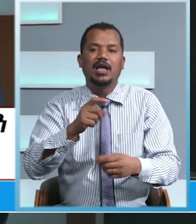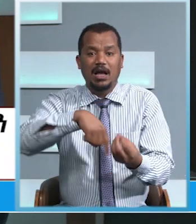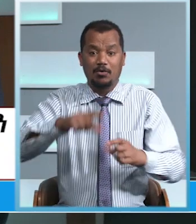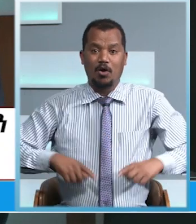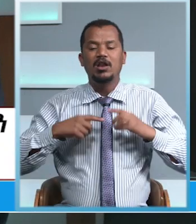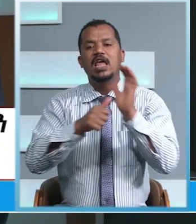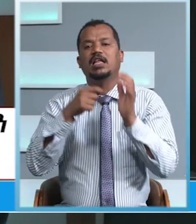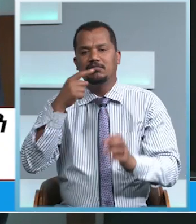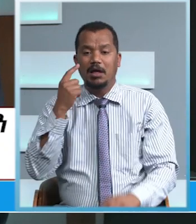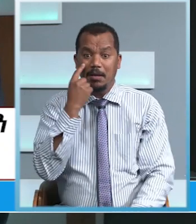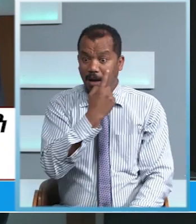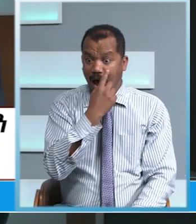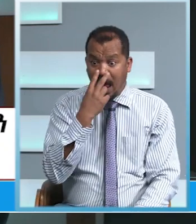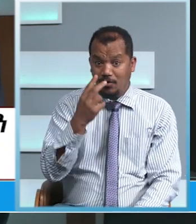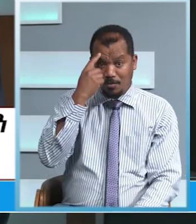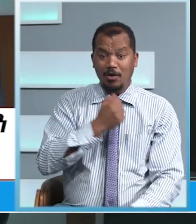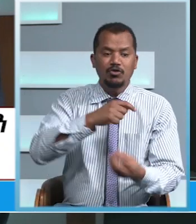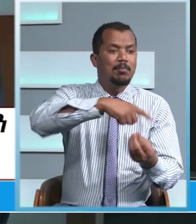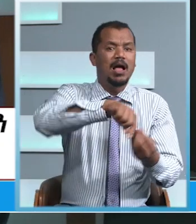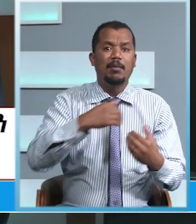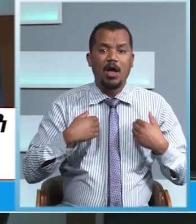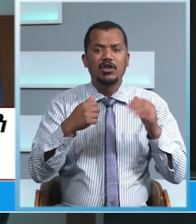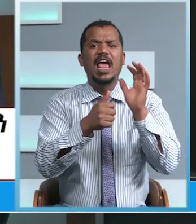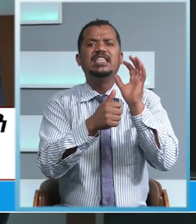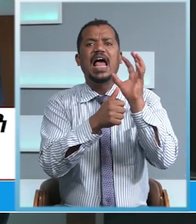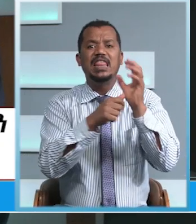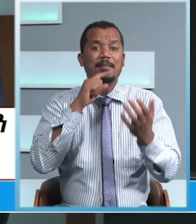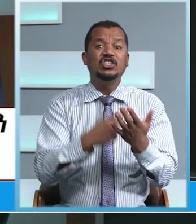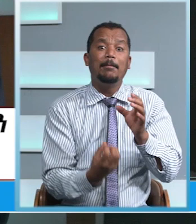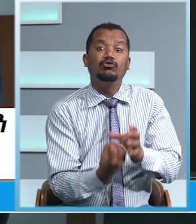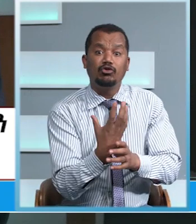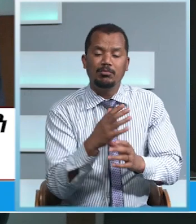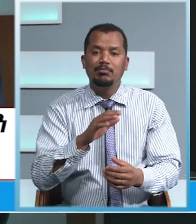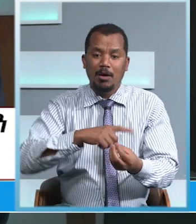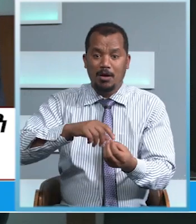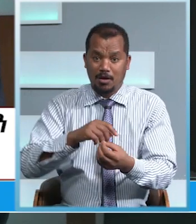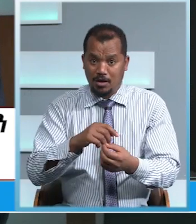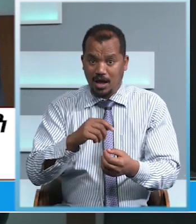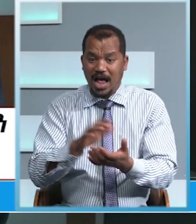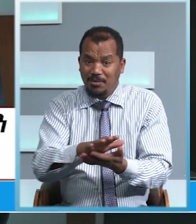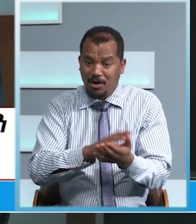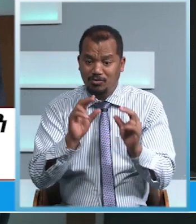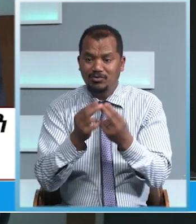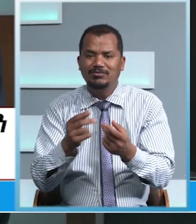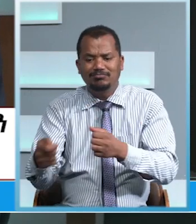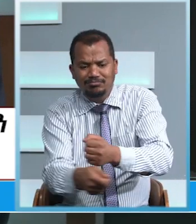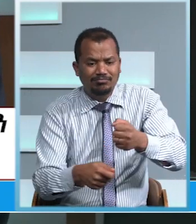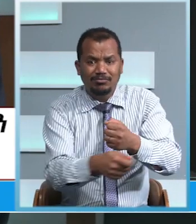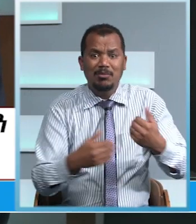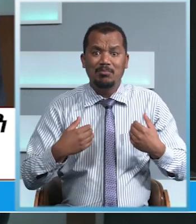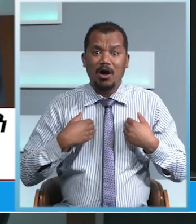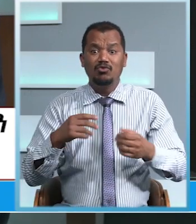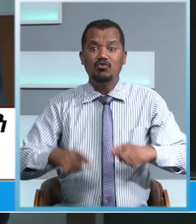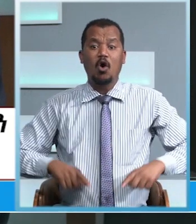ለኢሳት ተናገሩ እንደ አይን ማኞቹ ገለጻ በአካባቢው ያሉ የኢሳት የመረጃ ምንጮች በበኩላቸው አሸባሪ ቡድኑ ሰብል